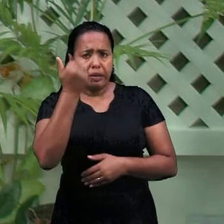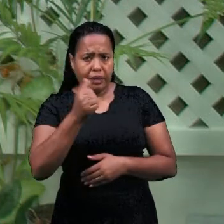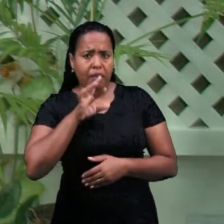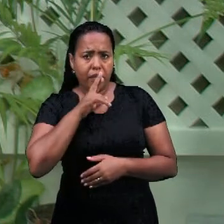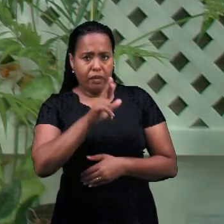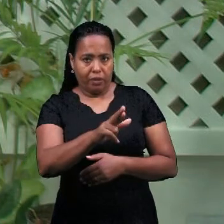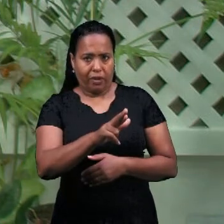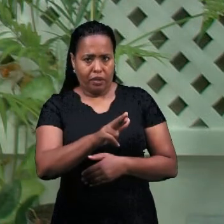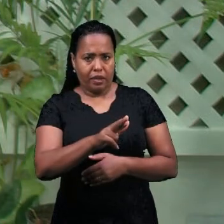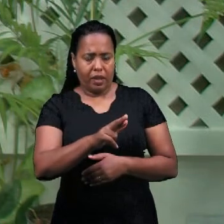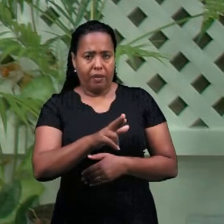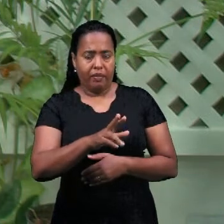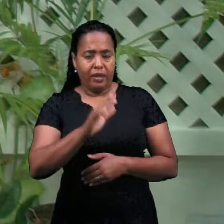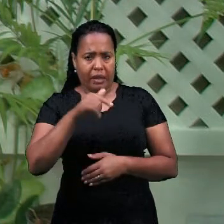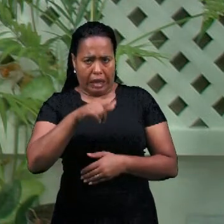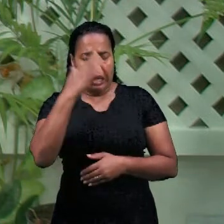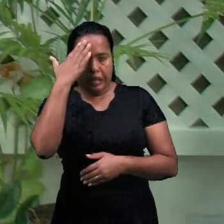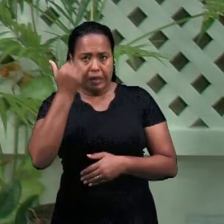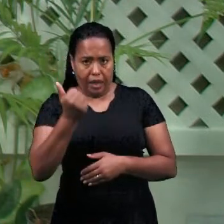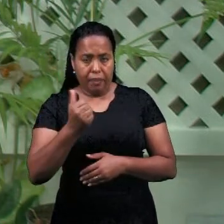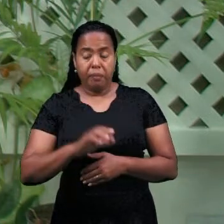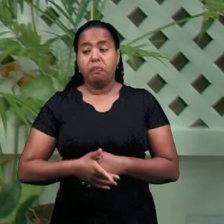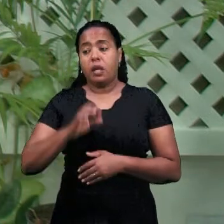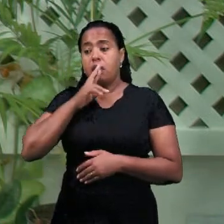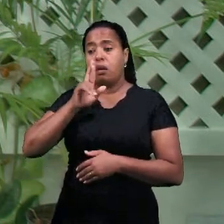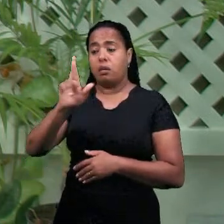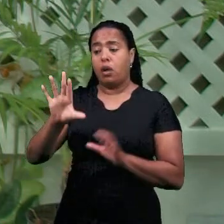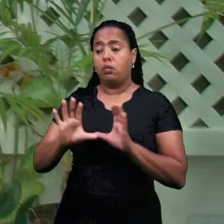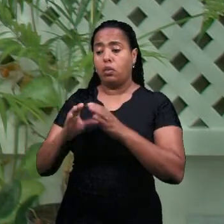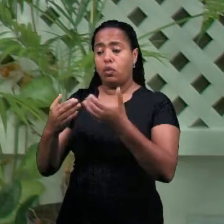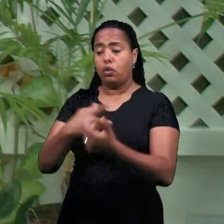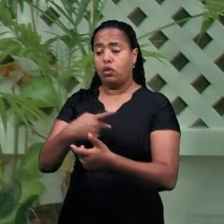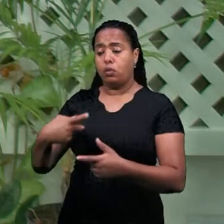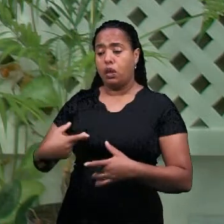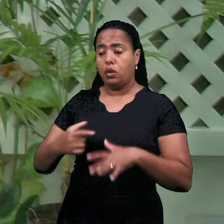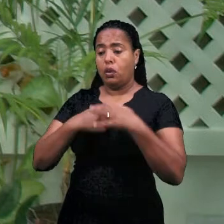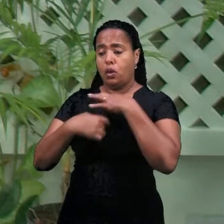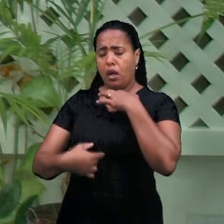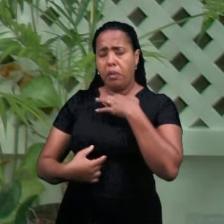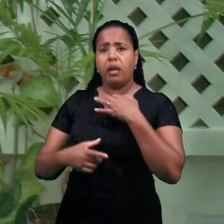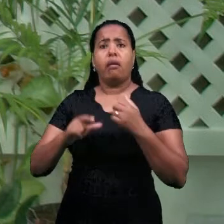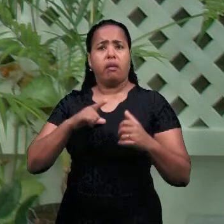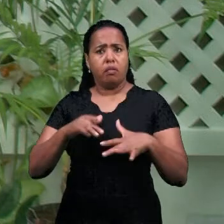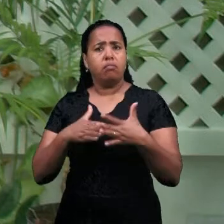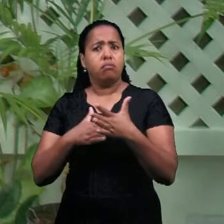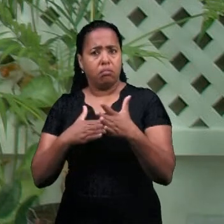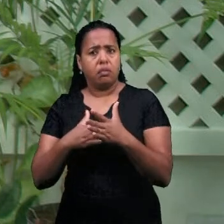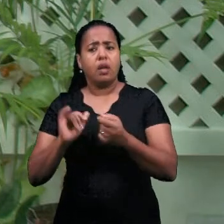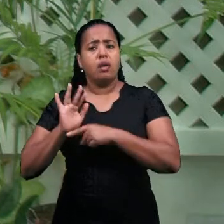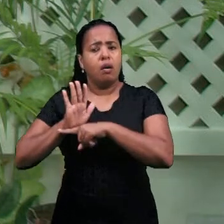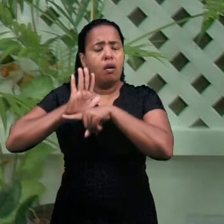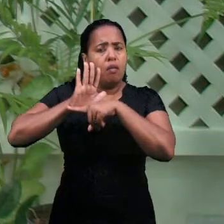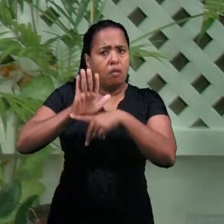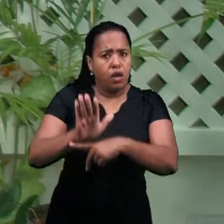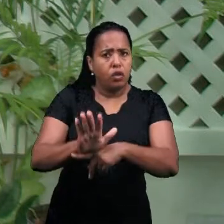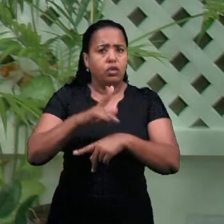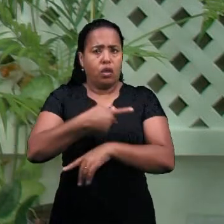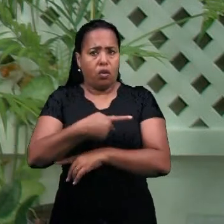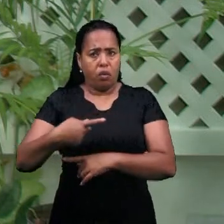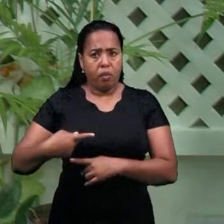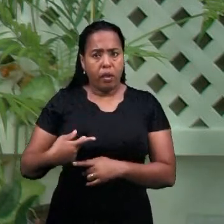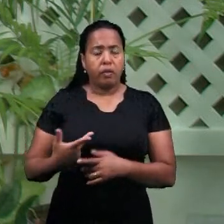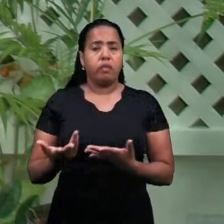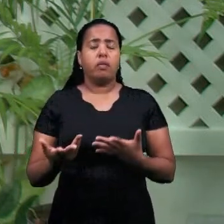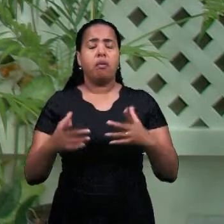les réponses. Parce qu'il connaît les réponses. Parce que nous envoyons les réponses aux pasteurs, aux